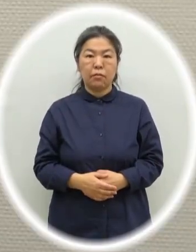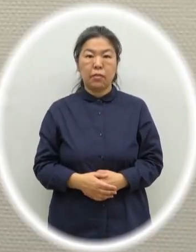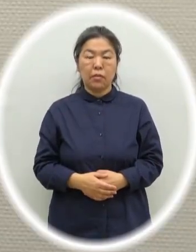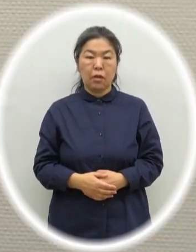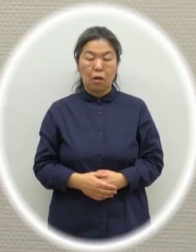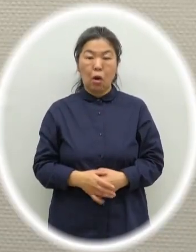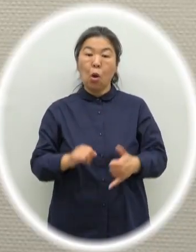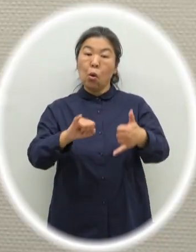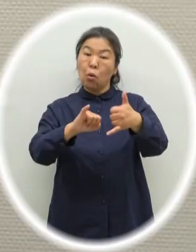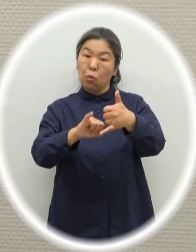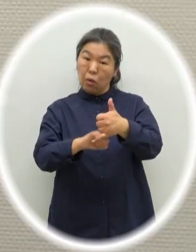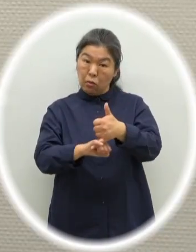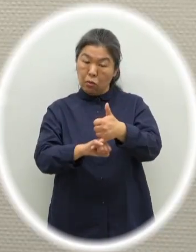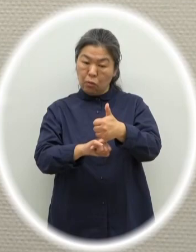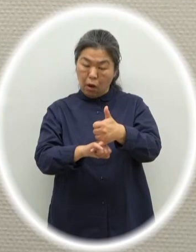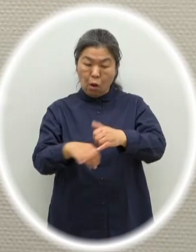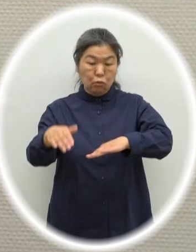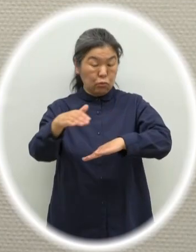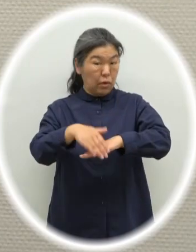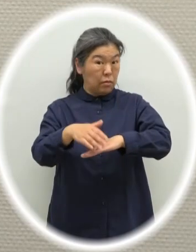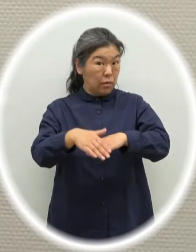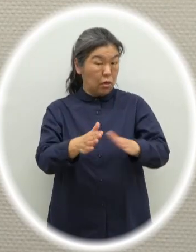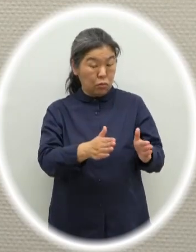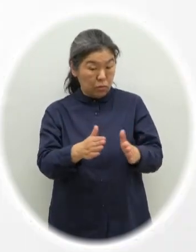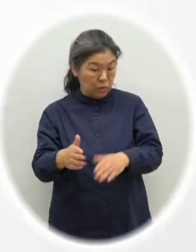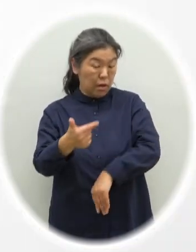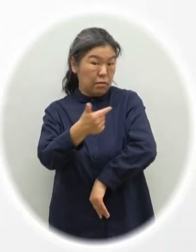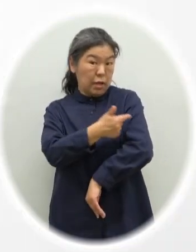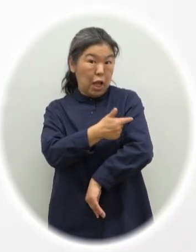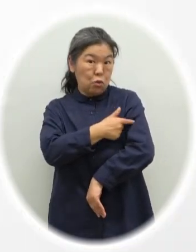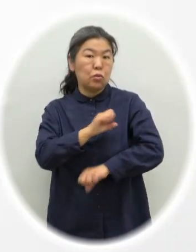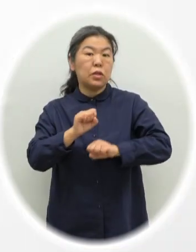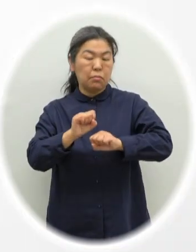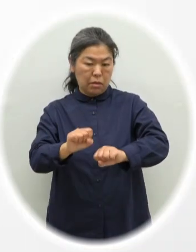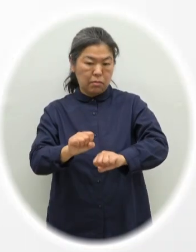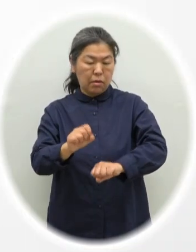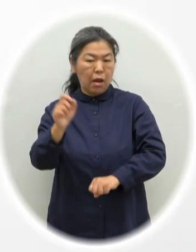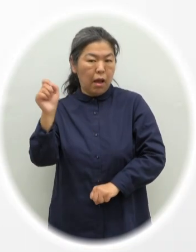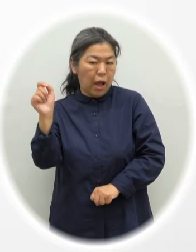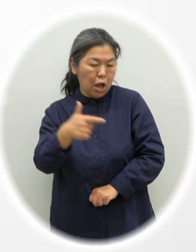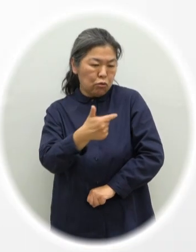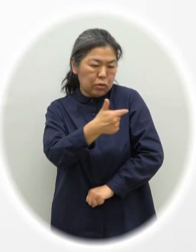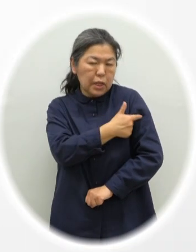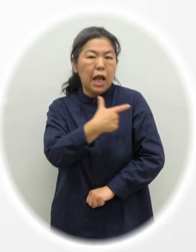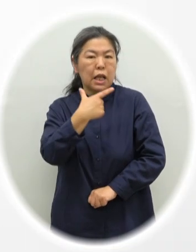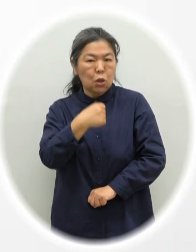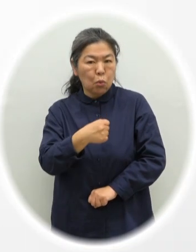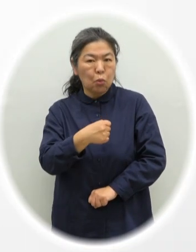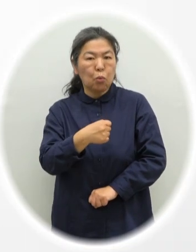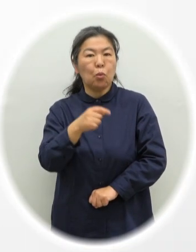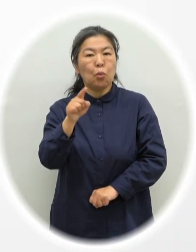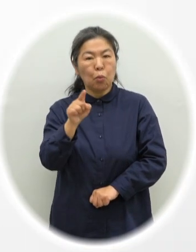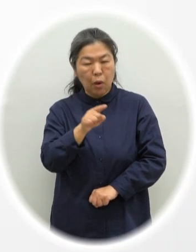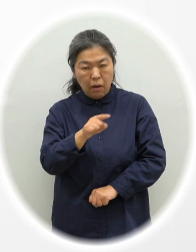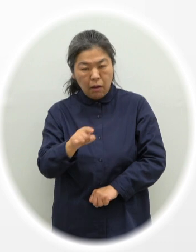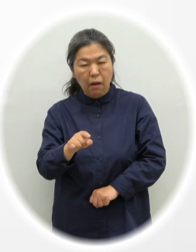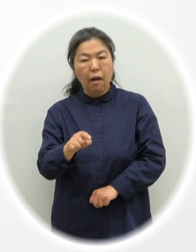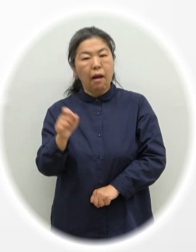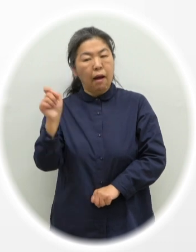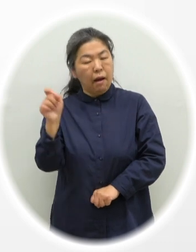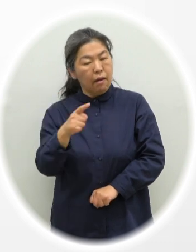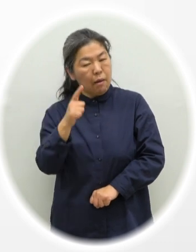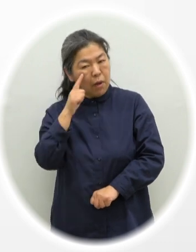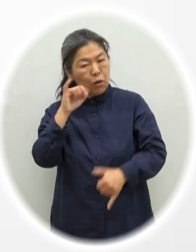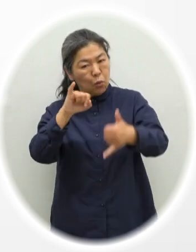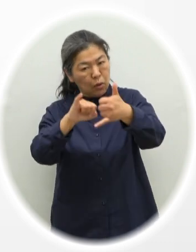ワクチンの予約は先着順になりますので、早い時期での接種を希望される方はなるべく早く予約を